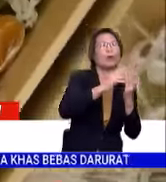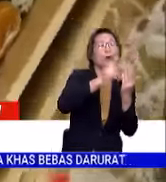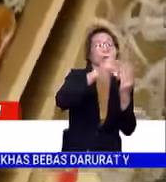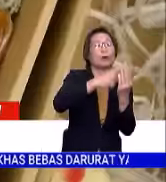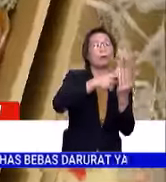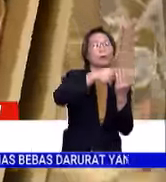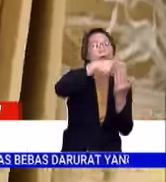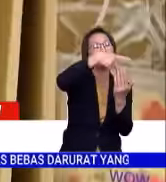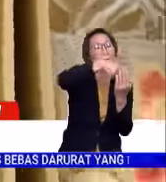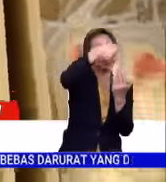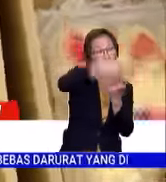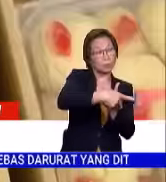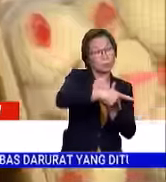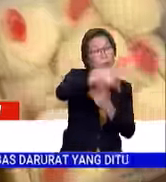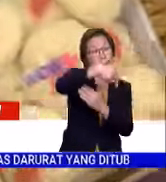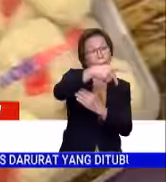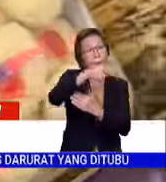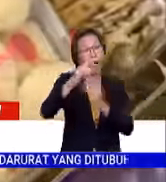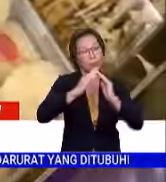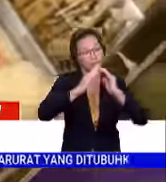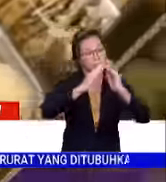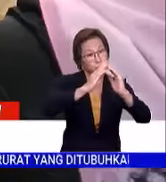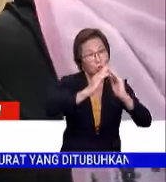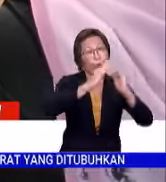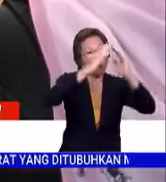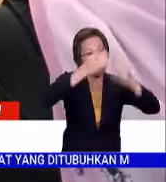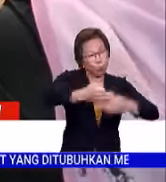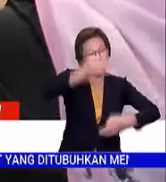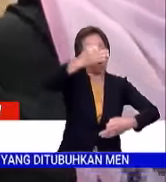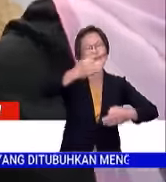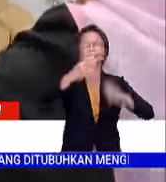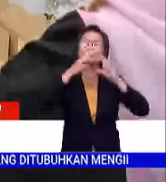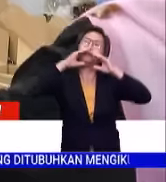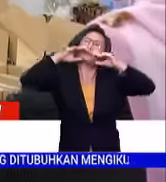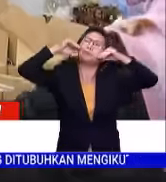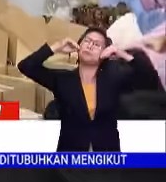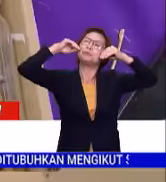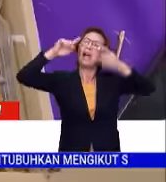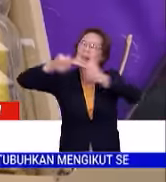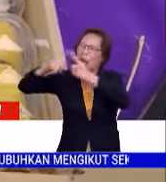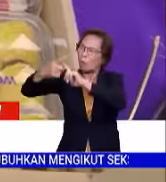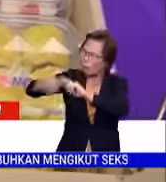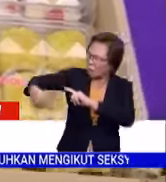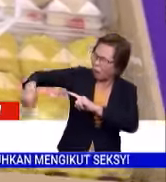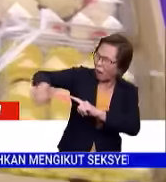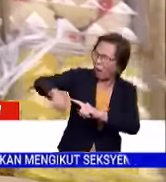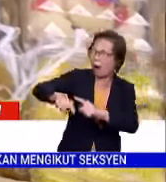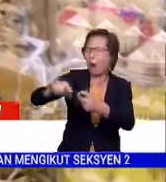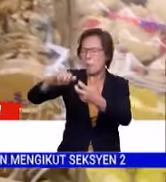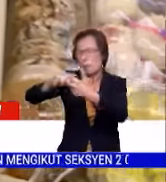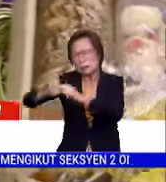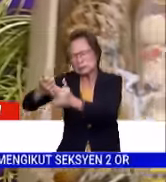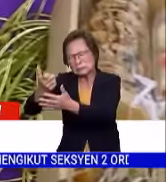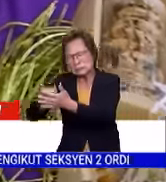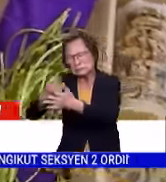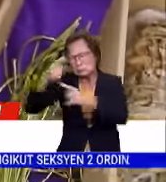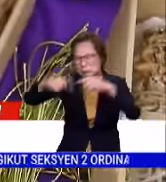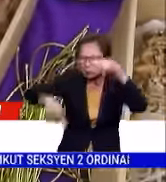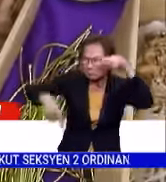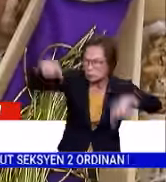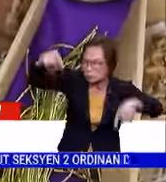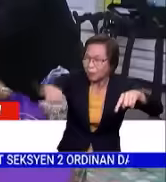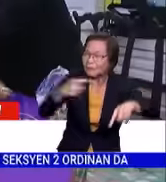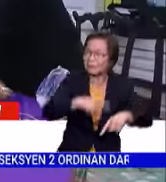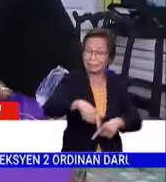di Lembah Kelang kini mampu tersenyum lega. Ketika rakan-rakan lain bergelut dengan keadaan ekonomi yang tidak menentu,